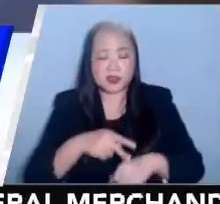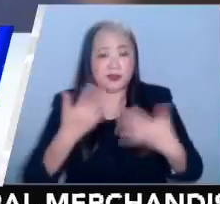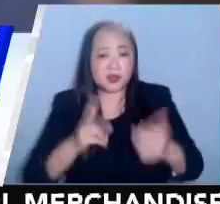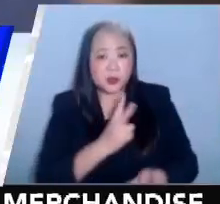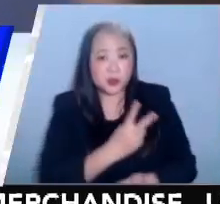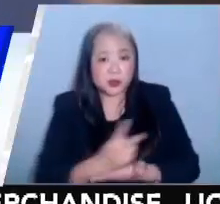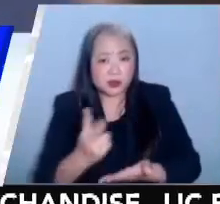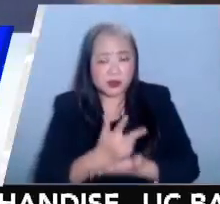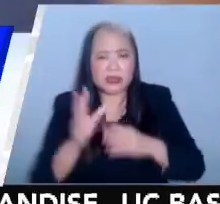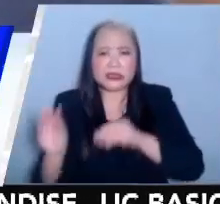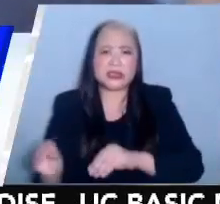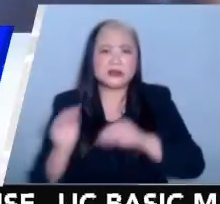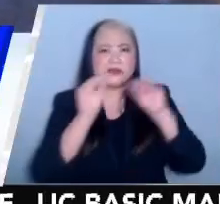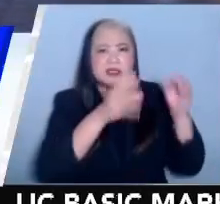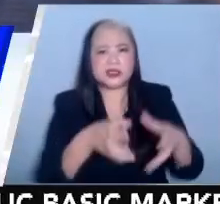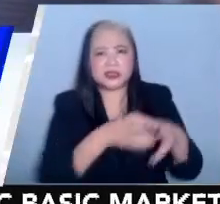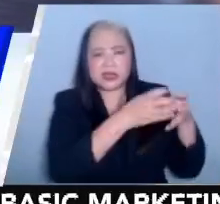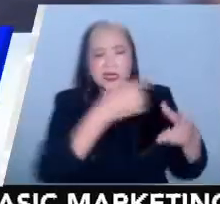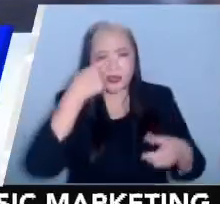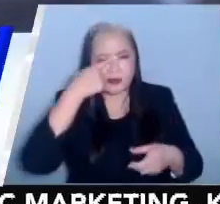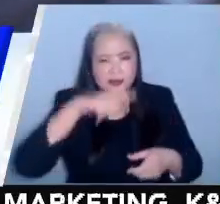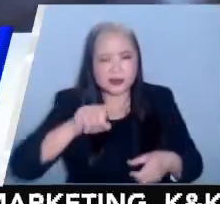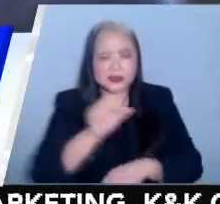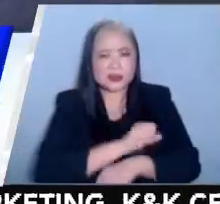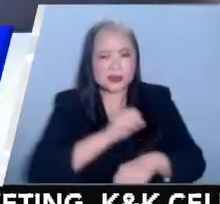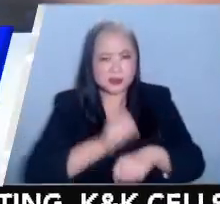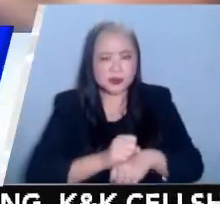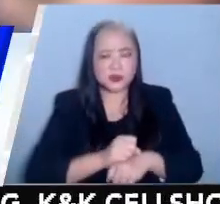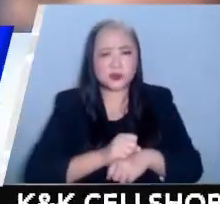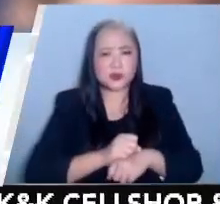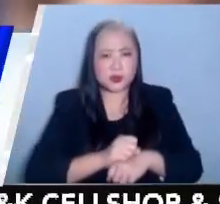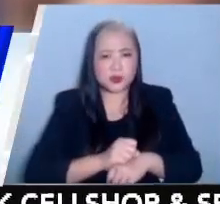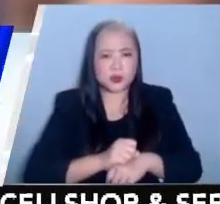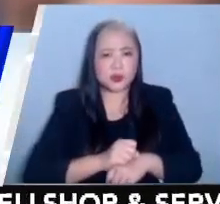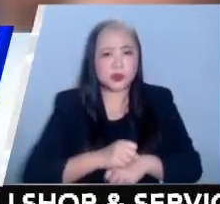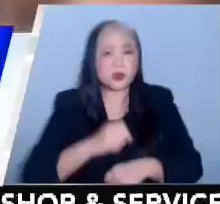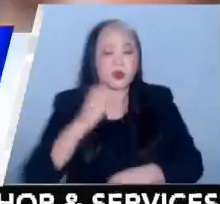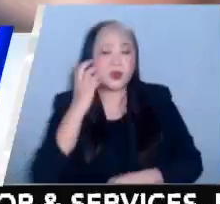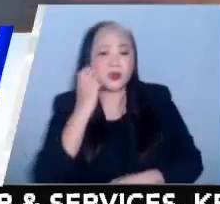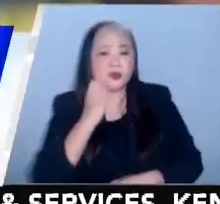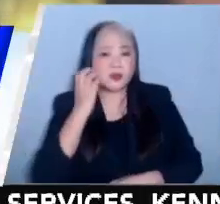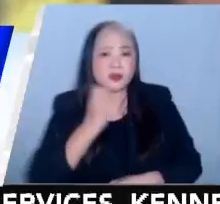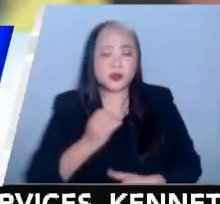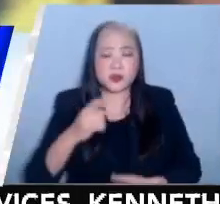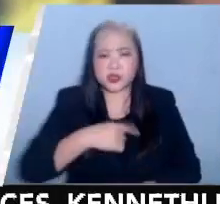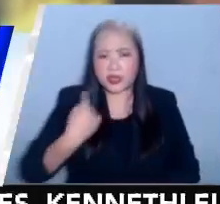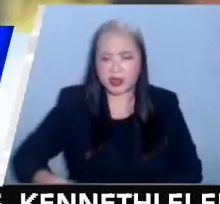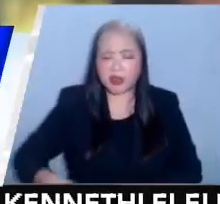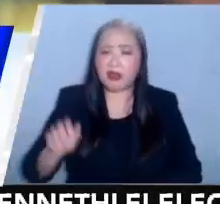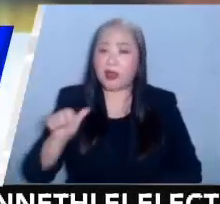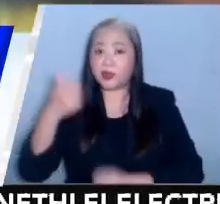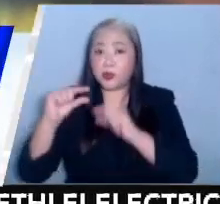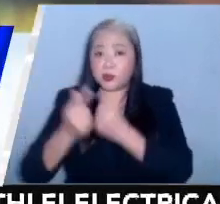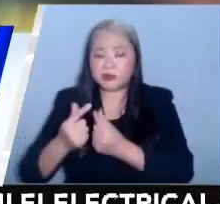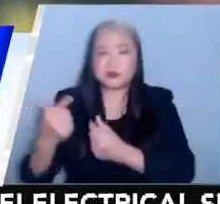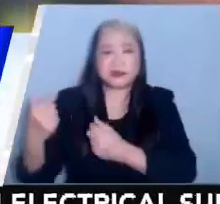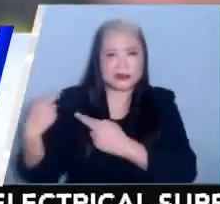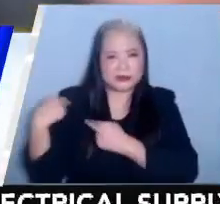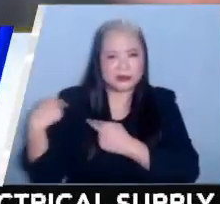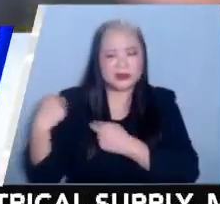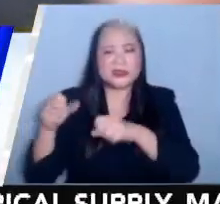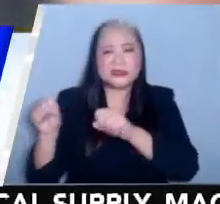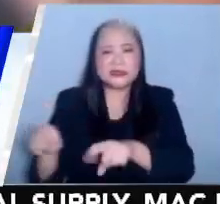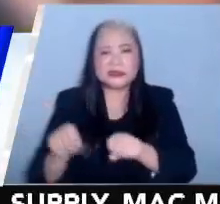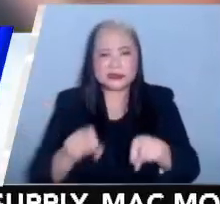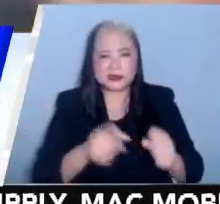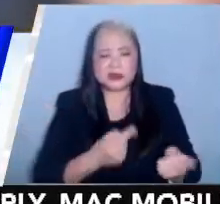na yan, either Thailand, Singapore, Dubai, China. So may ibang grupo na naman napapalit. So parang umiikot to para